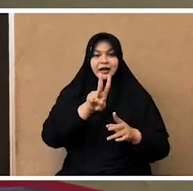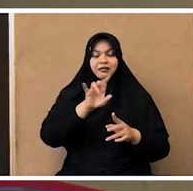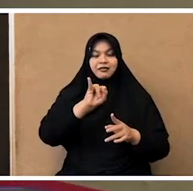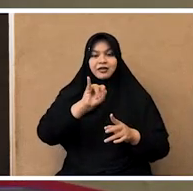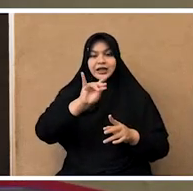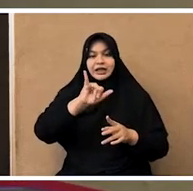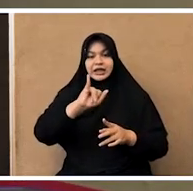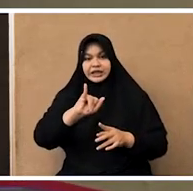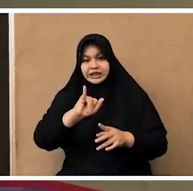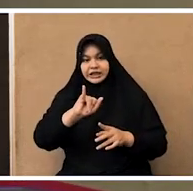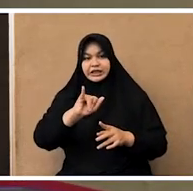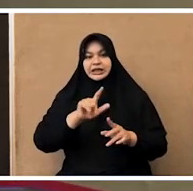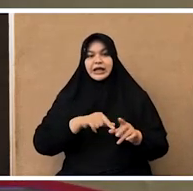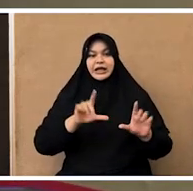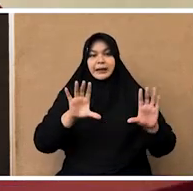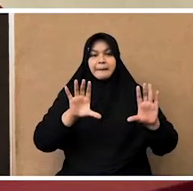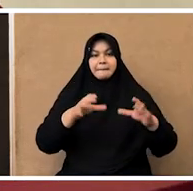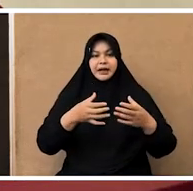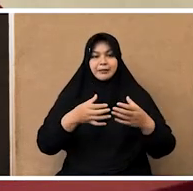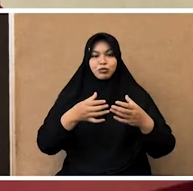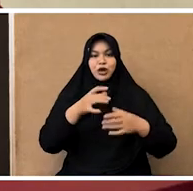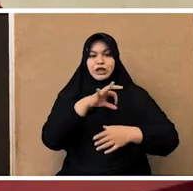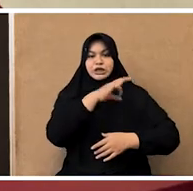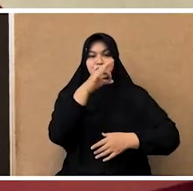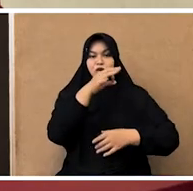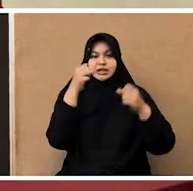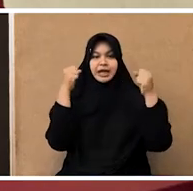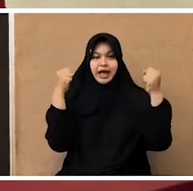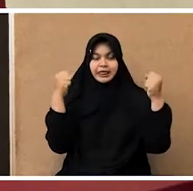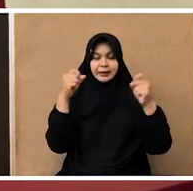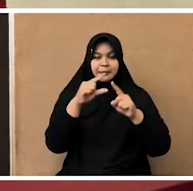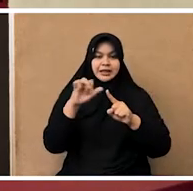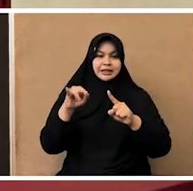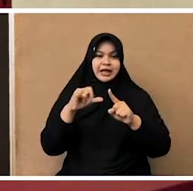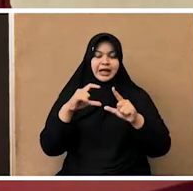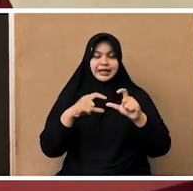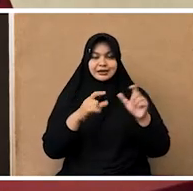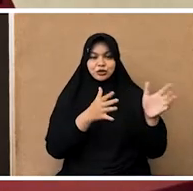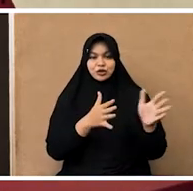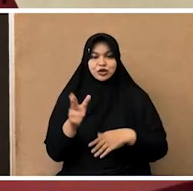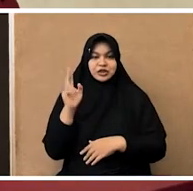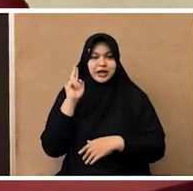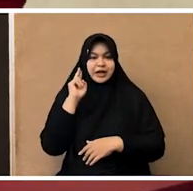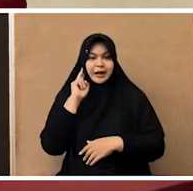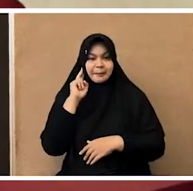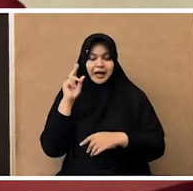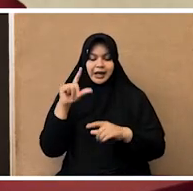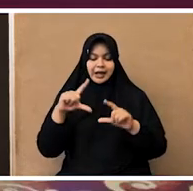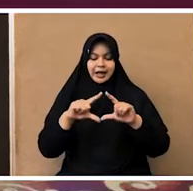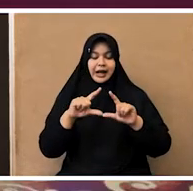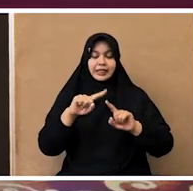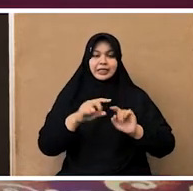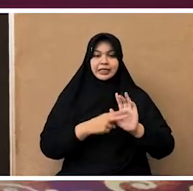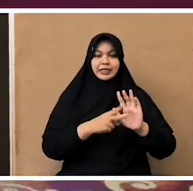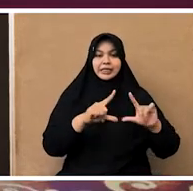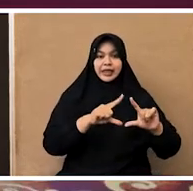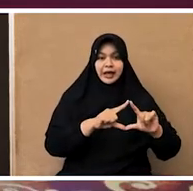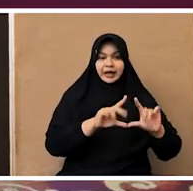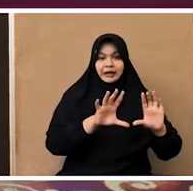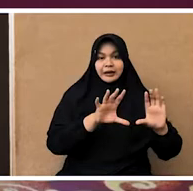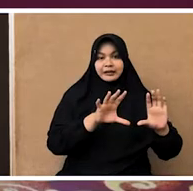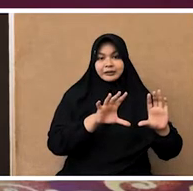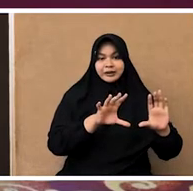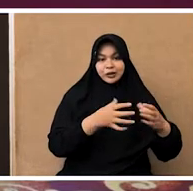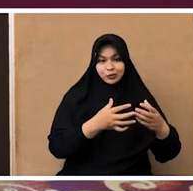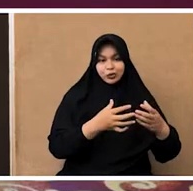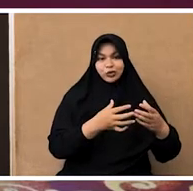lalu ada Mbak Ratna dari himpunan wanita disabilitas Indonesia ada satu lagi Mahrus